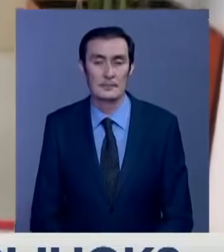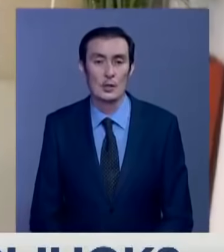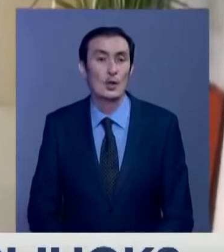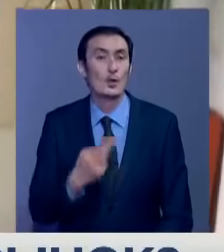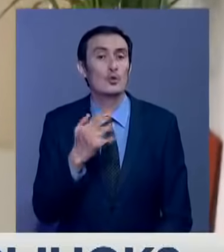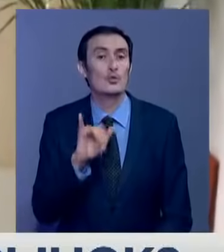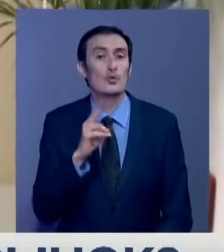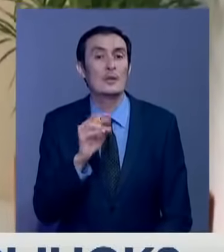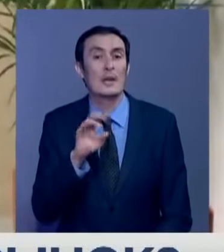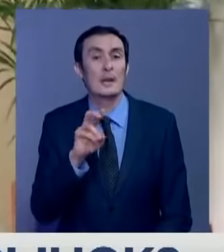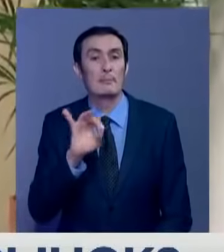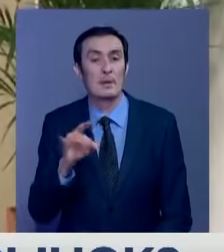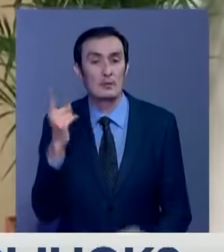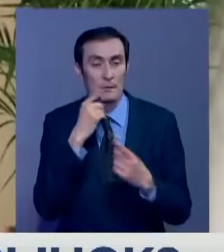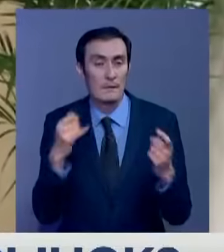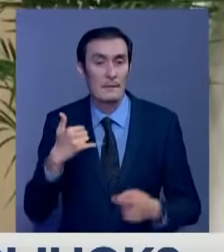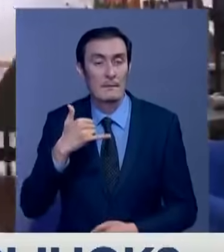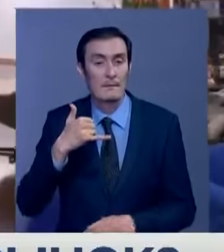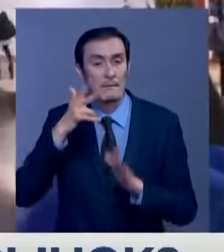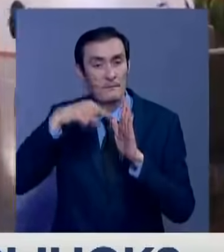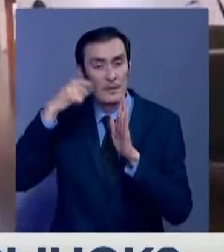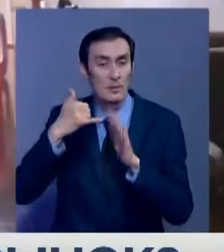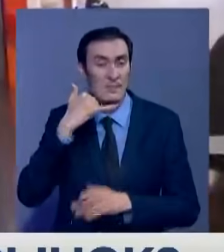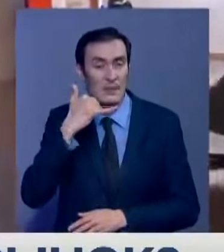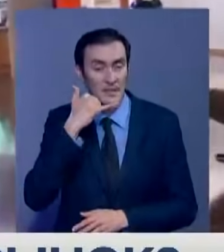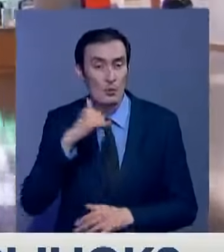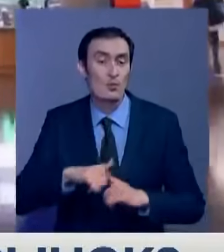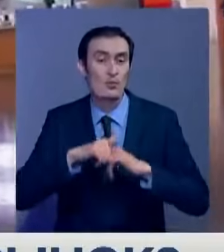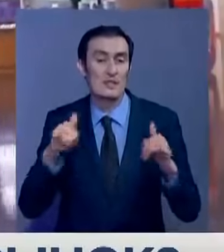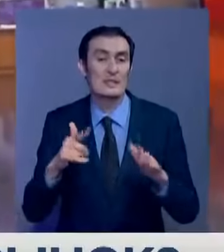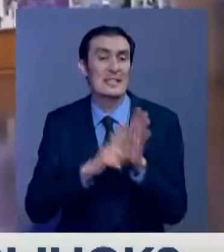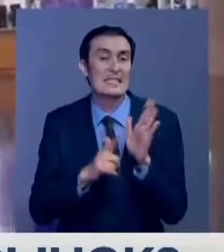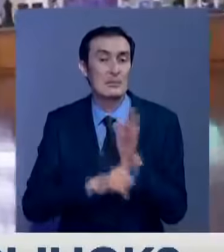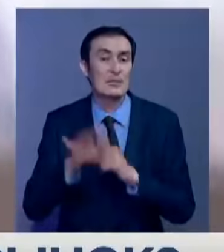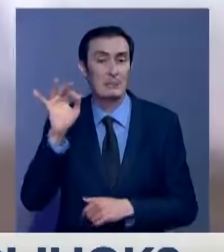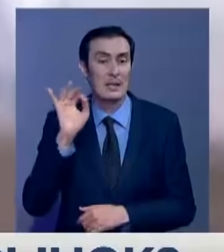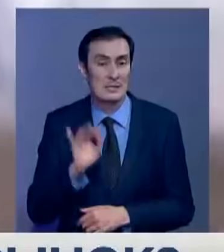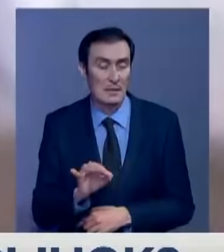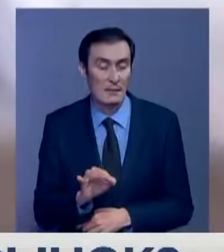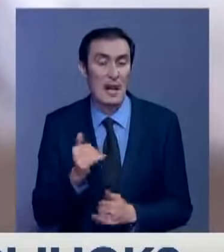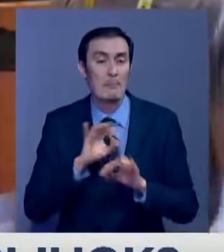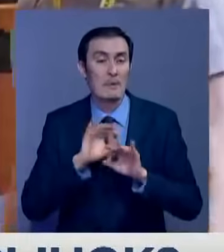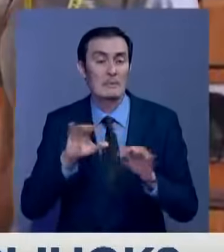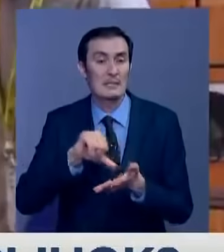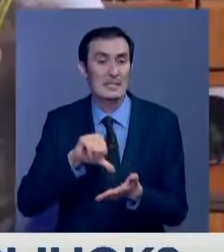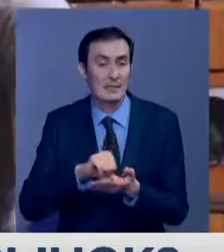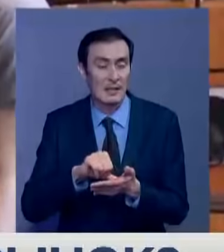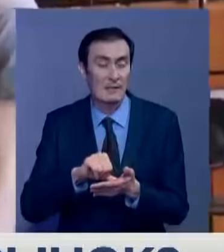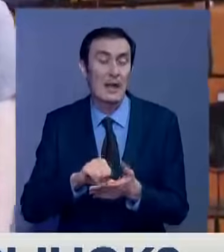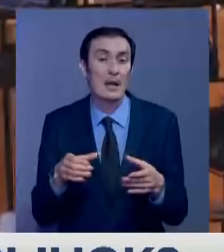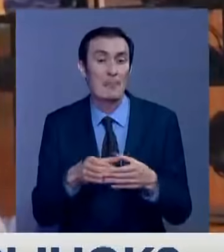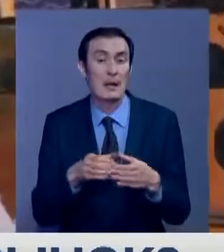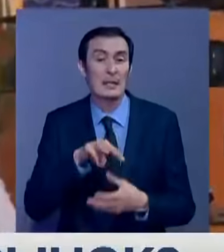Цукерберг сообщил, что количество видеозвонков через Facebook Messenger выросло на 70%. А по словам представителя